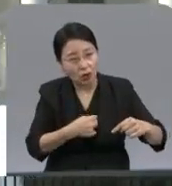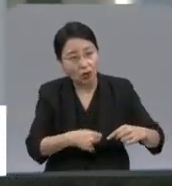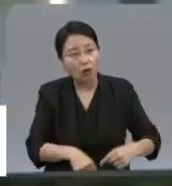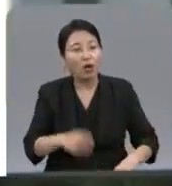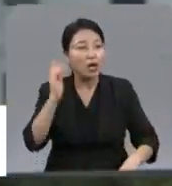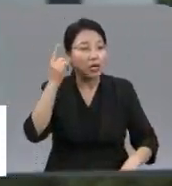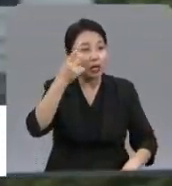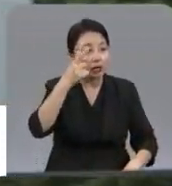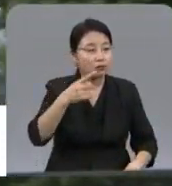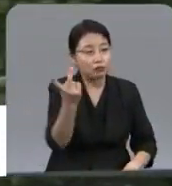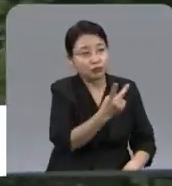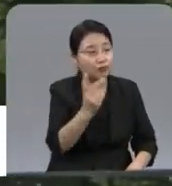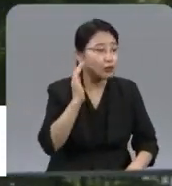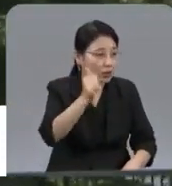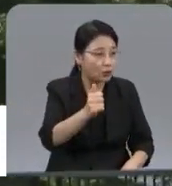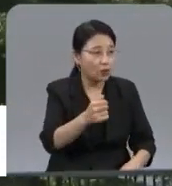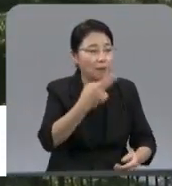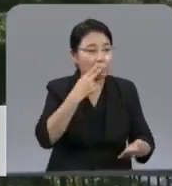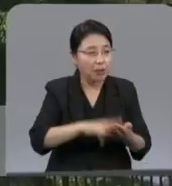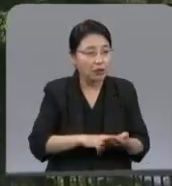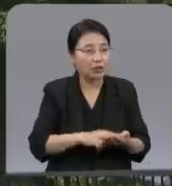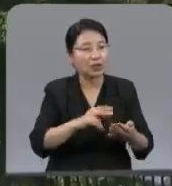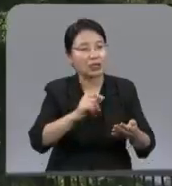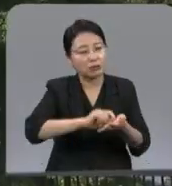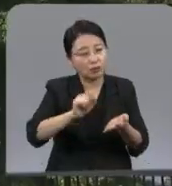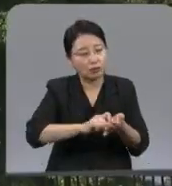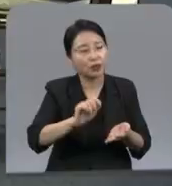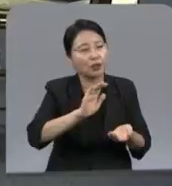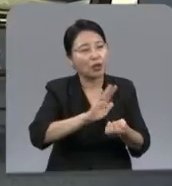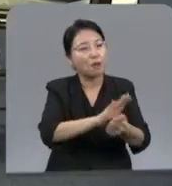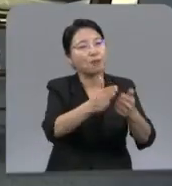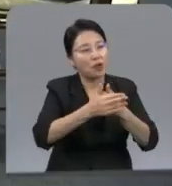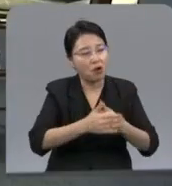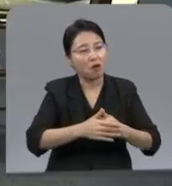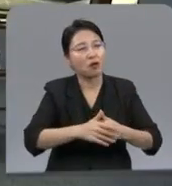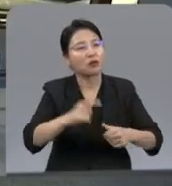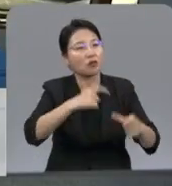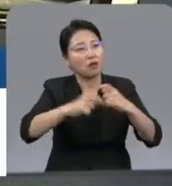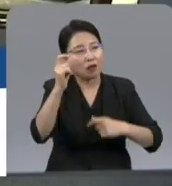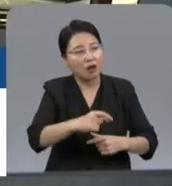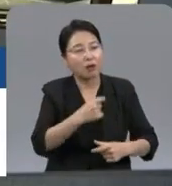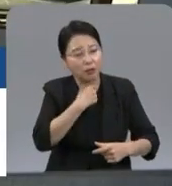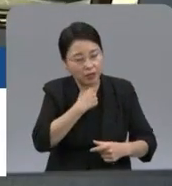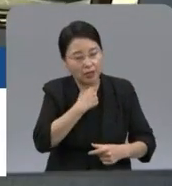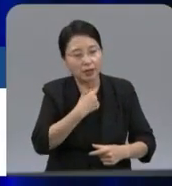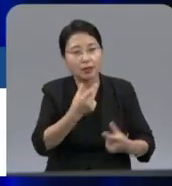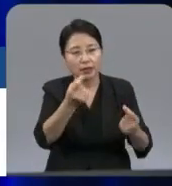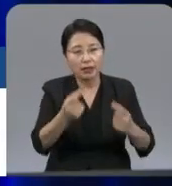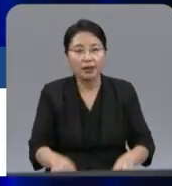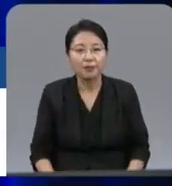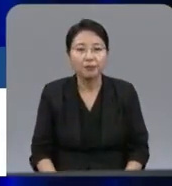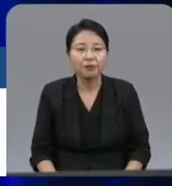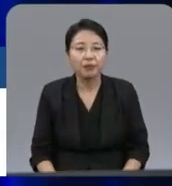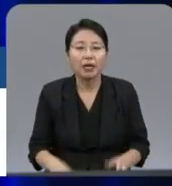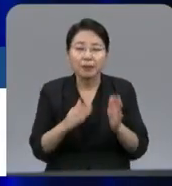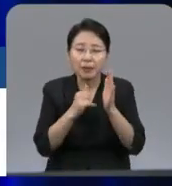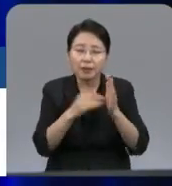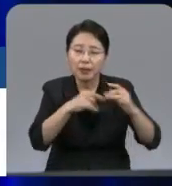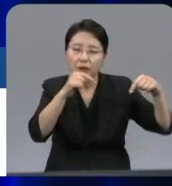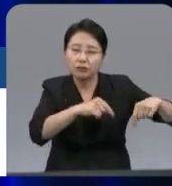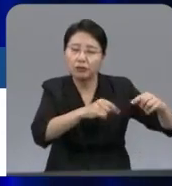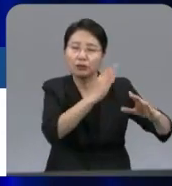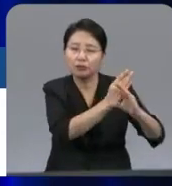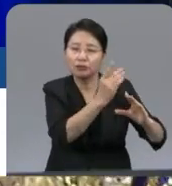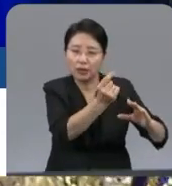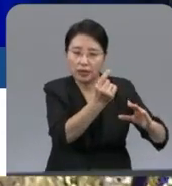восточные Тем более что Северная Корея может быть заинтересована в передовых российских технологиях производства